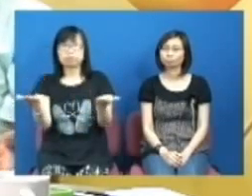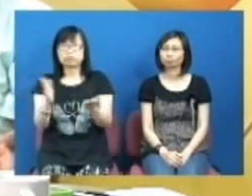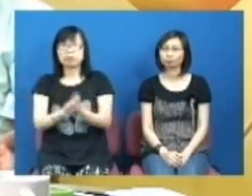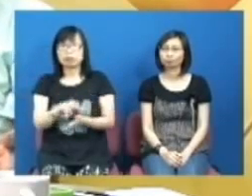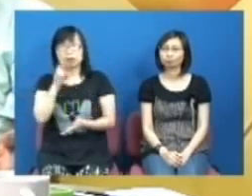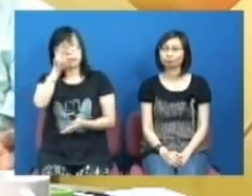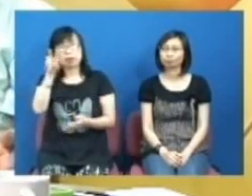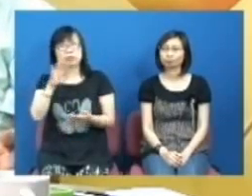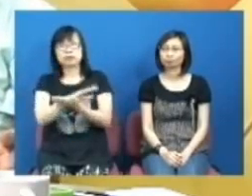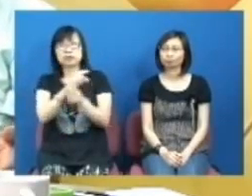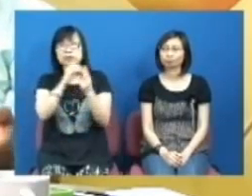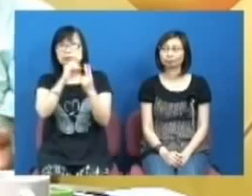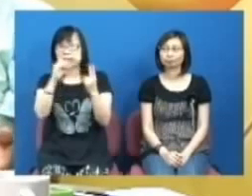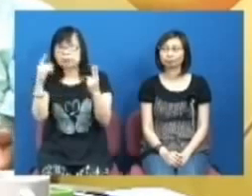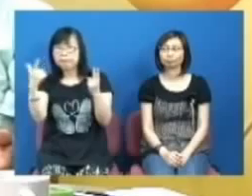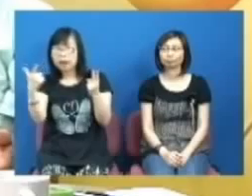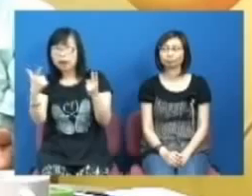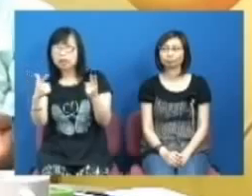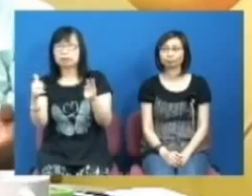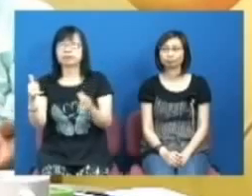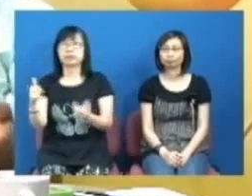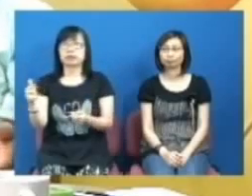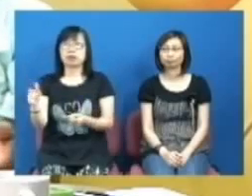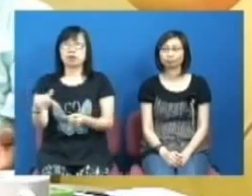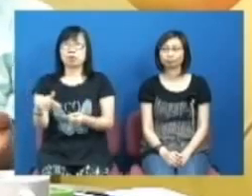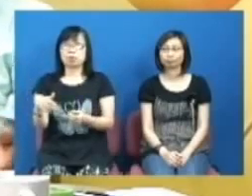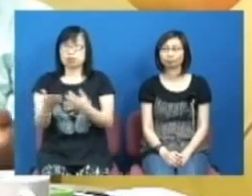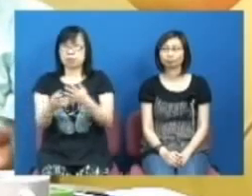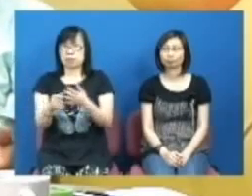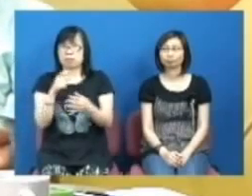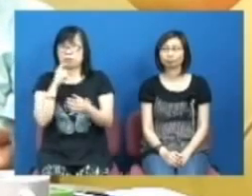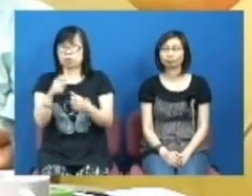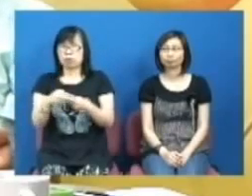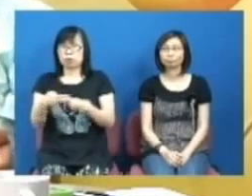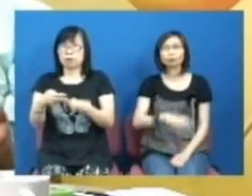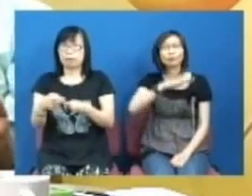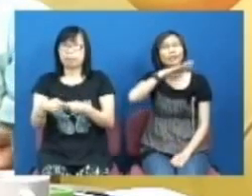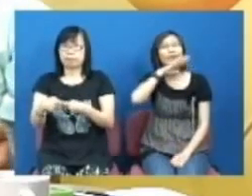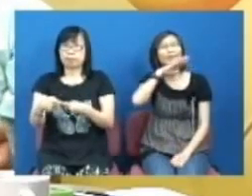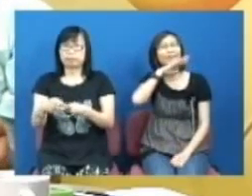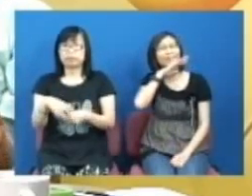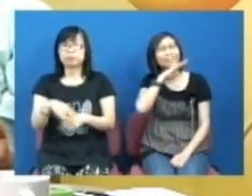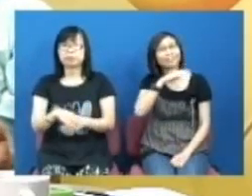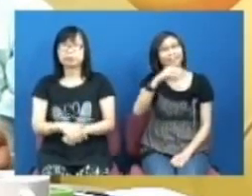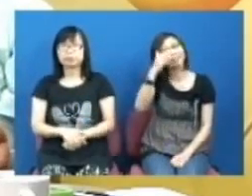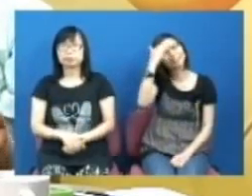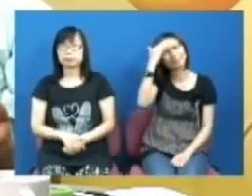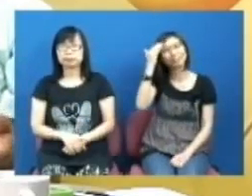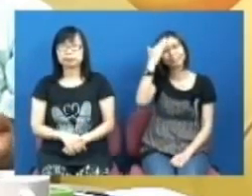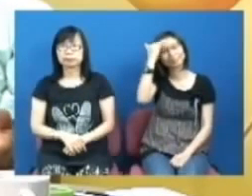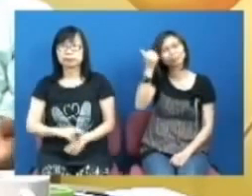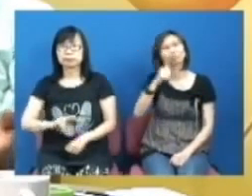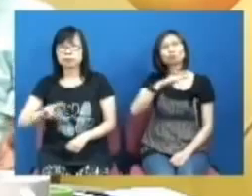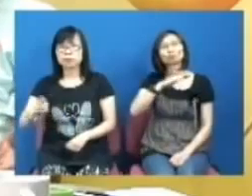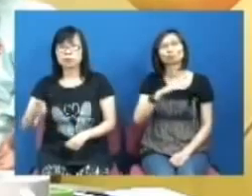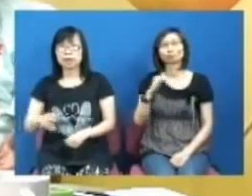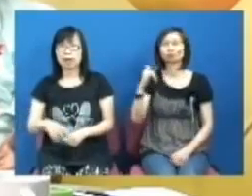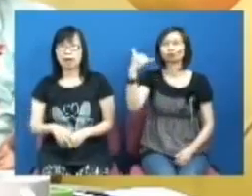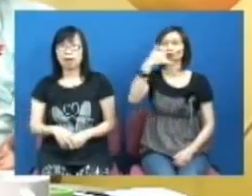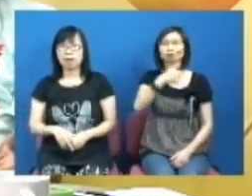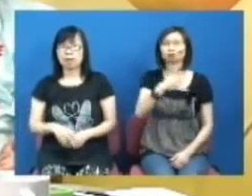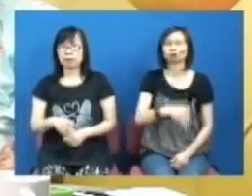2008年到來的時候那個所謂進一步政制改革， 即是等運到啦， 是的，即是民間都開始